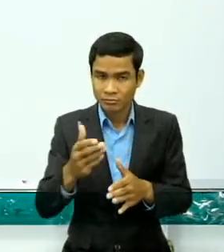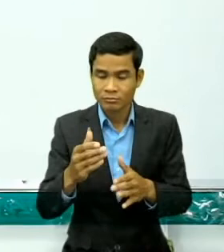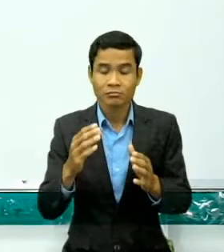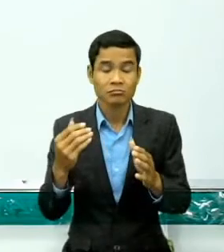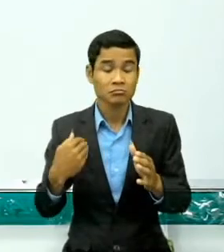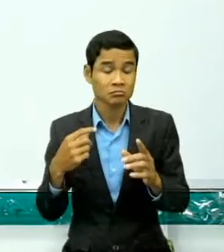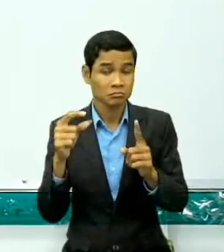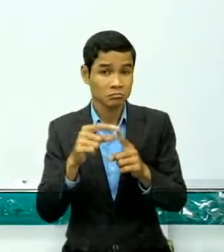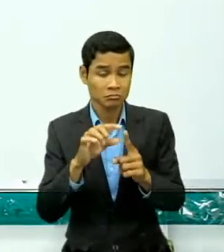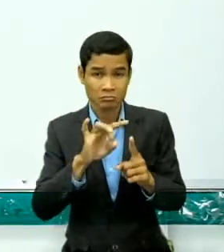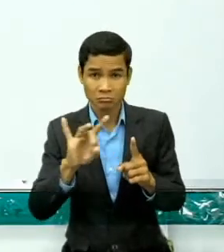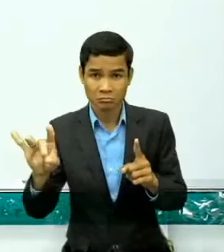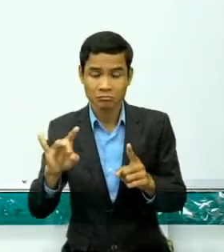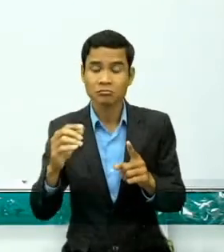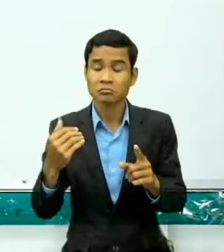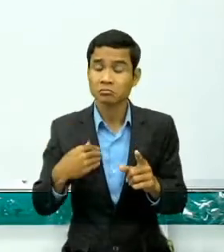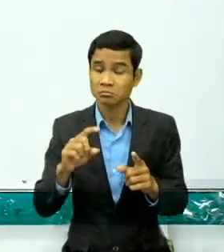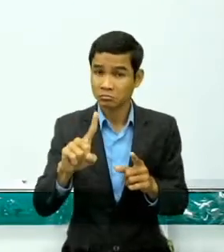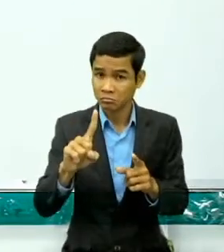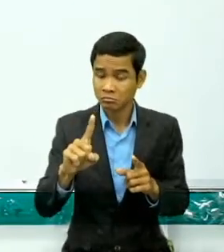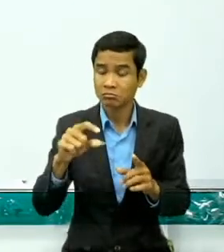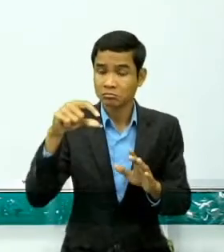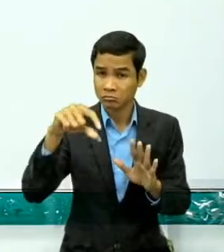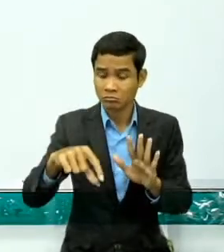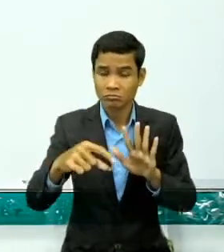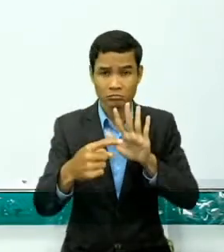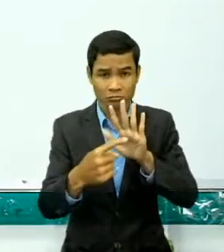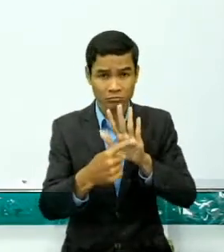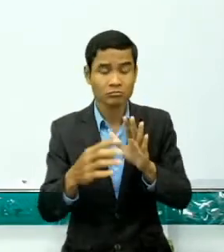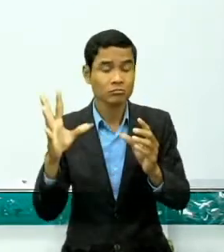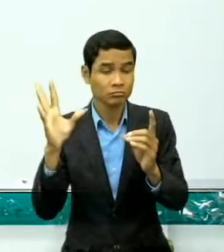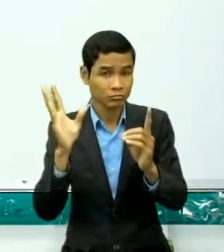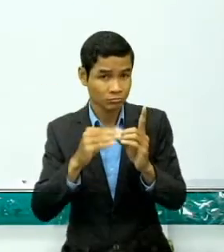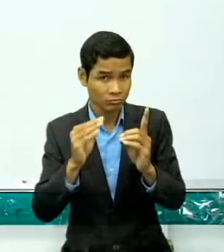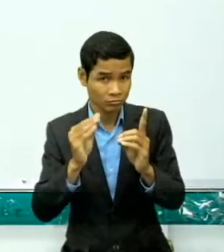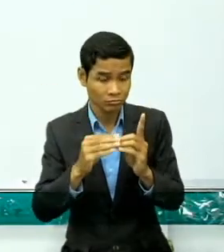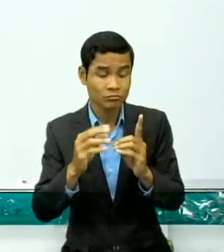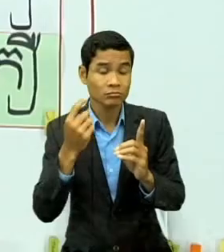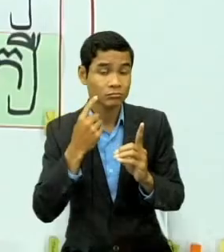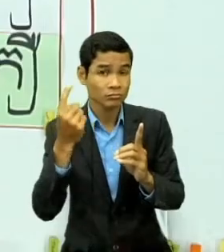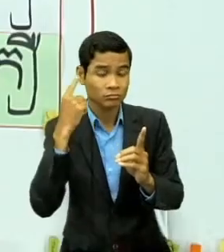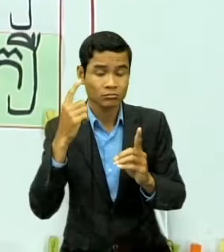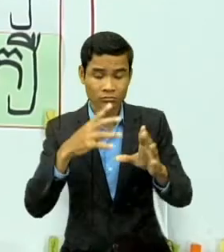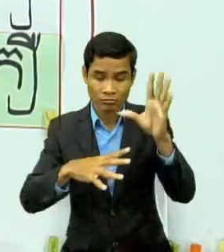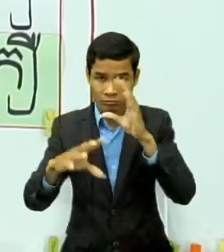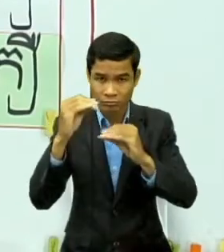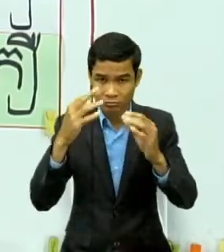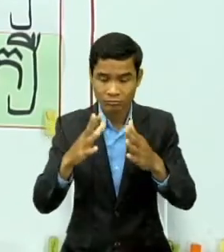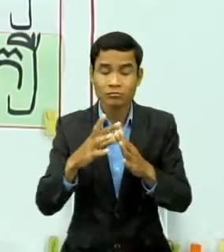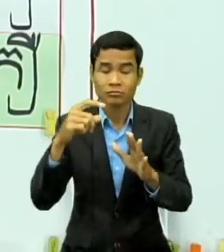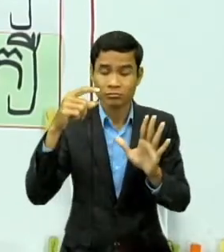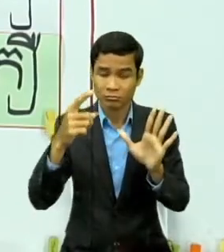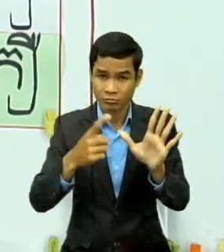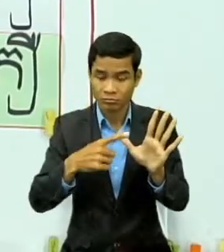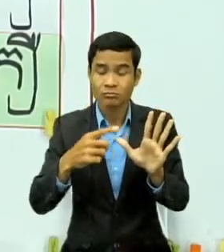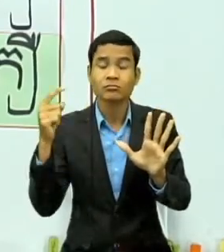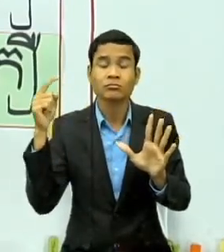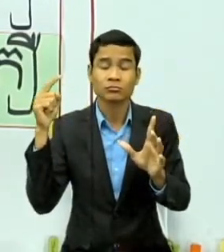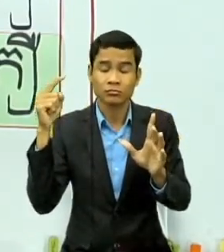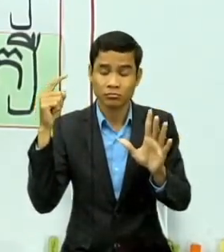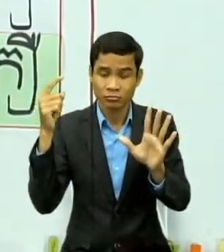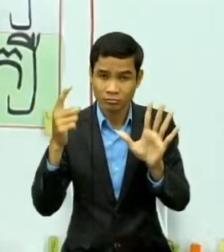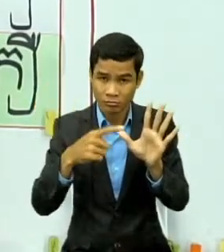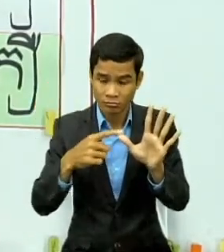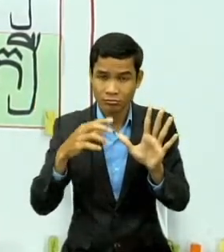កតែមួយទេគឺអក្សរកណាដែលផ្សំជាមួយនឹងស្រៈដែលយើងបានរៀនកាលពីថ្ងៃមុនមុនគឺចាប់ពីស្រៈអារហូតដល់ស្រៈអឺ